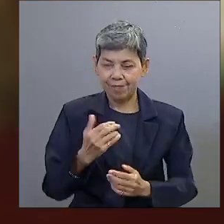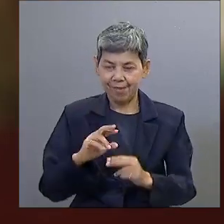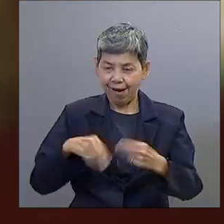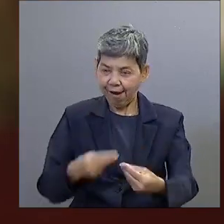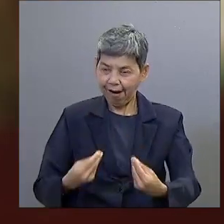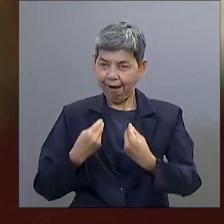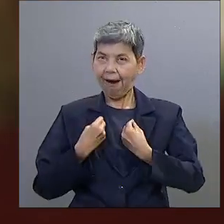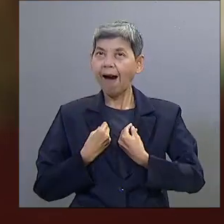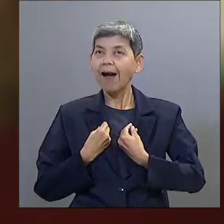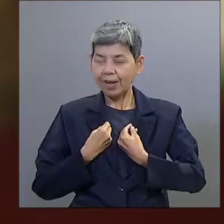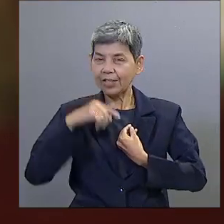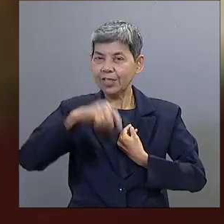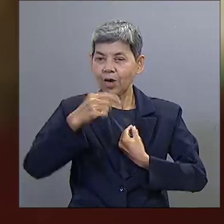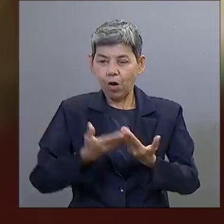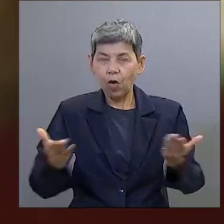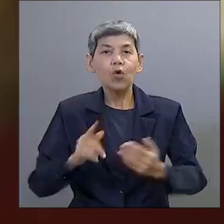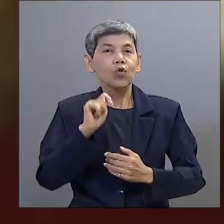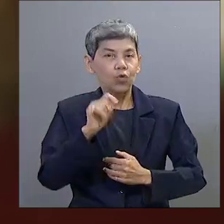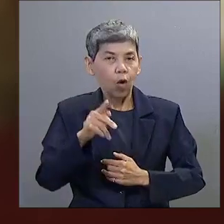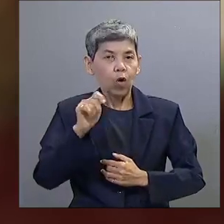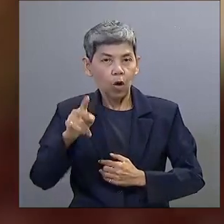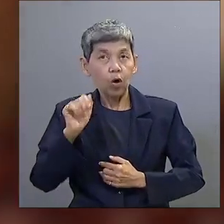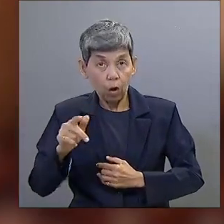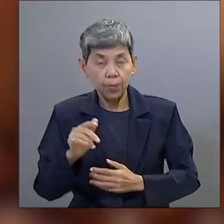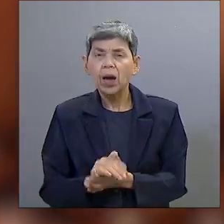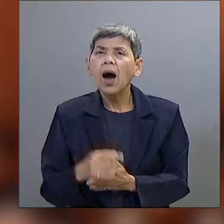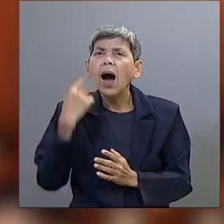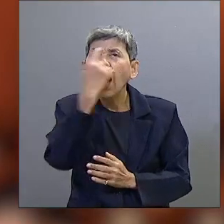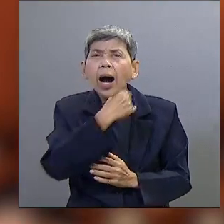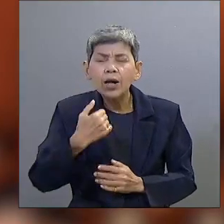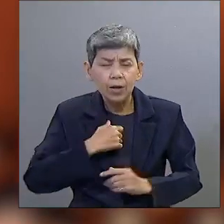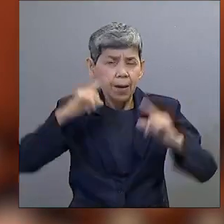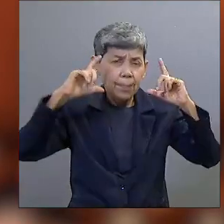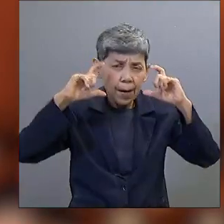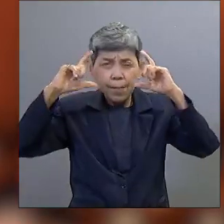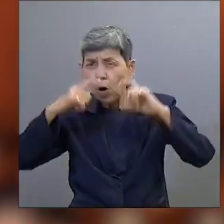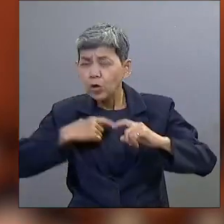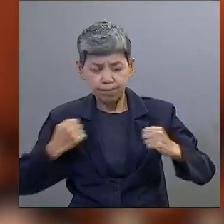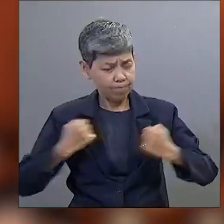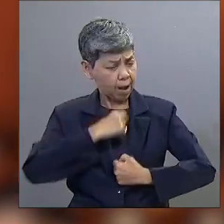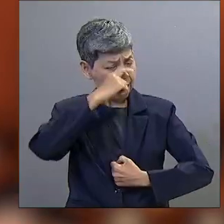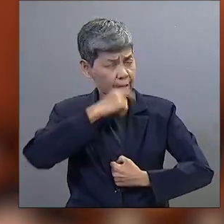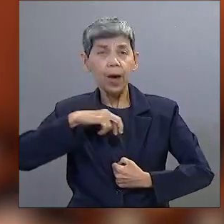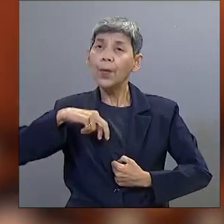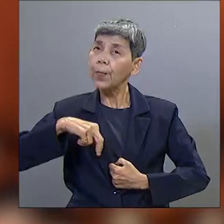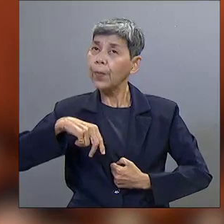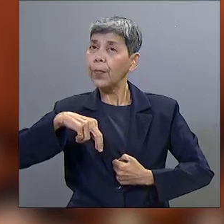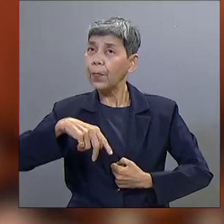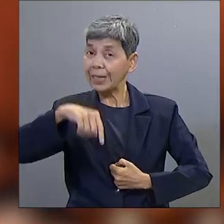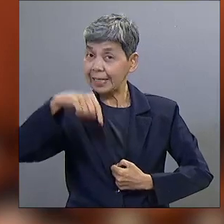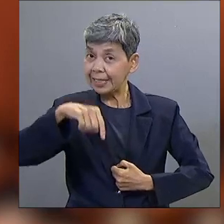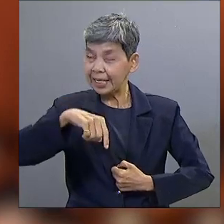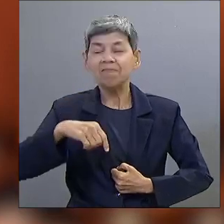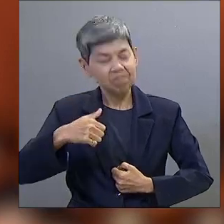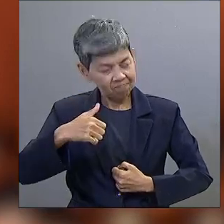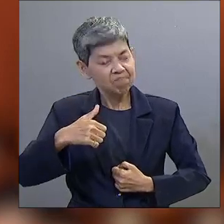ได้เลยภายในงานบริเวณบูธของททแต่บอกได้เลยใครชอบถ่ายรูปแล้วแต่งชุดไทยไปเดินเที่ยวงานนี้คุ้ม